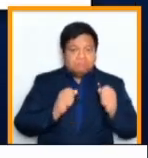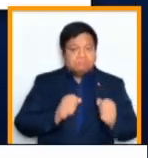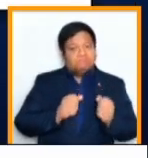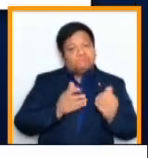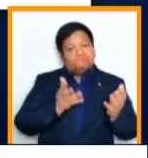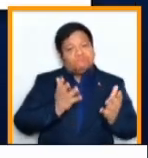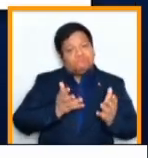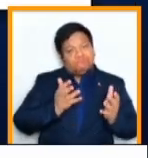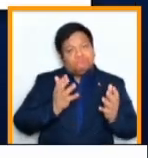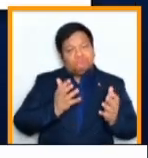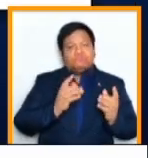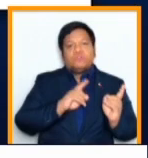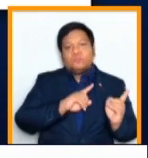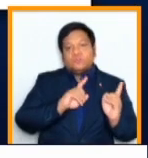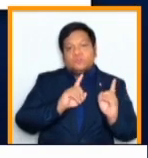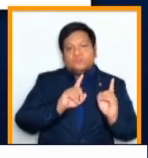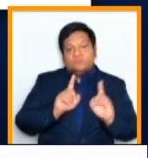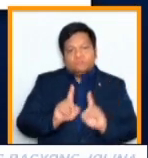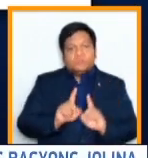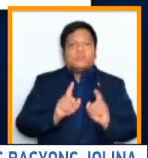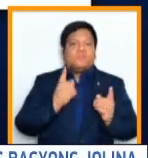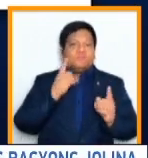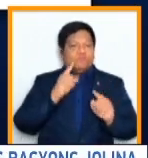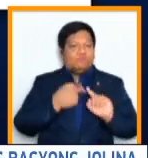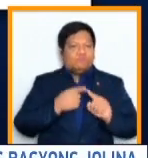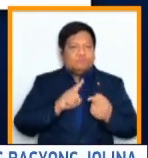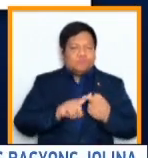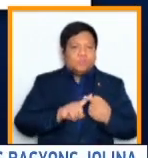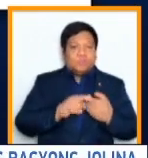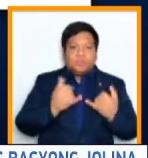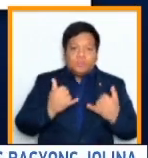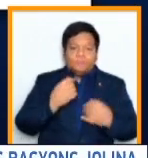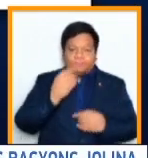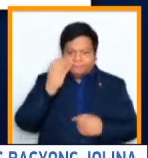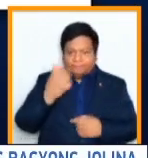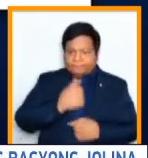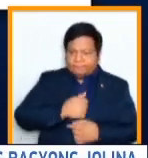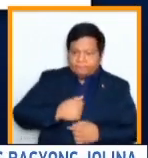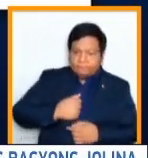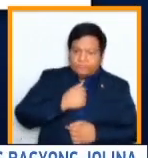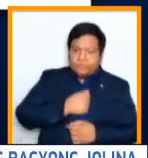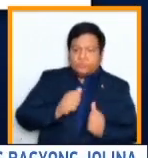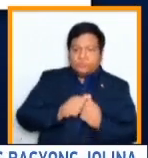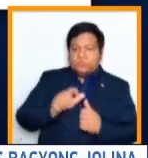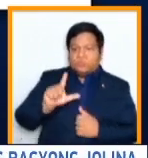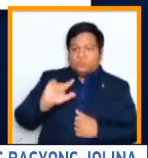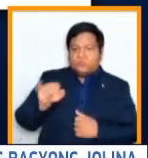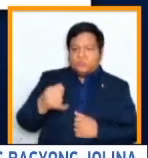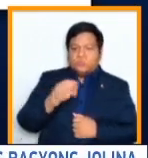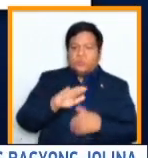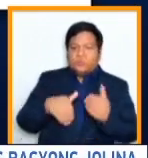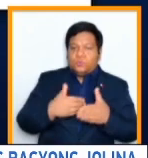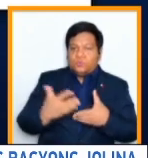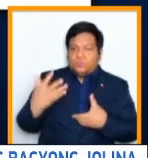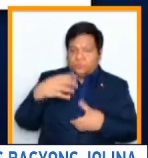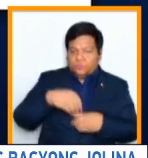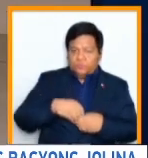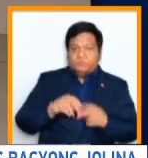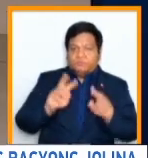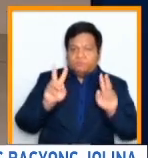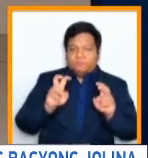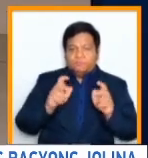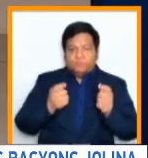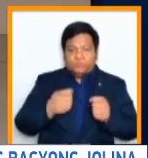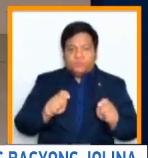nagpunta naman daw bilang kaibigan. Sa huli, humingi siya ng tawad kay LJ at sa iba pang nadamay sa issue. Sisikapin daw niya maging mas mabuting